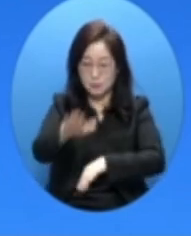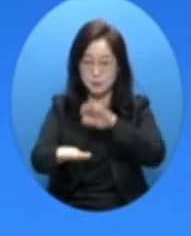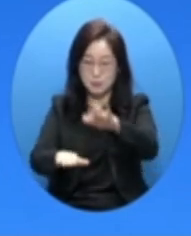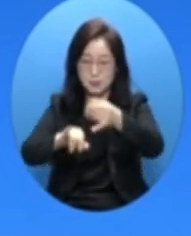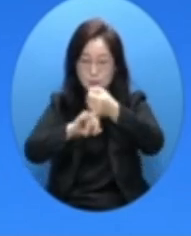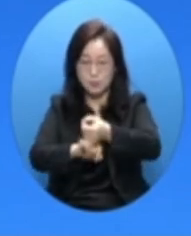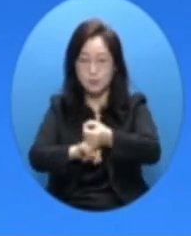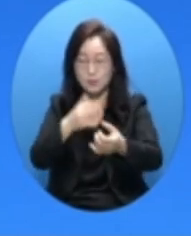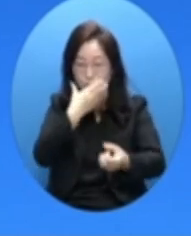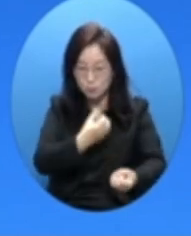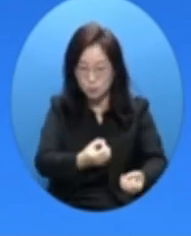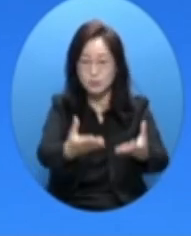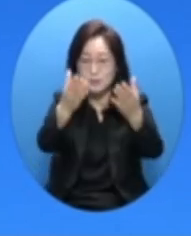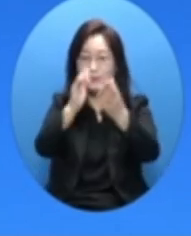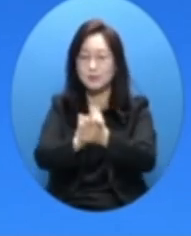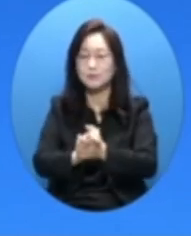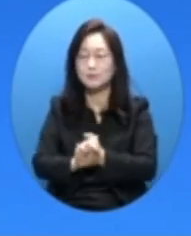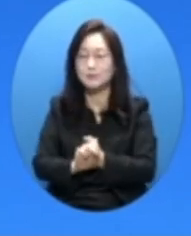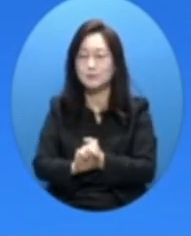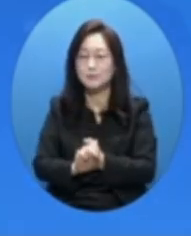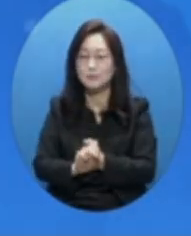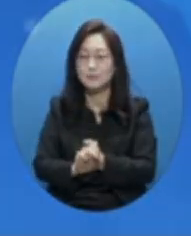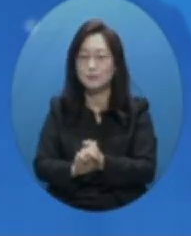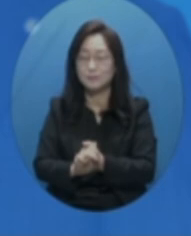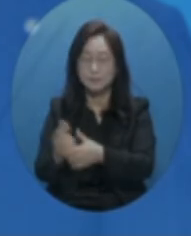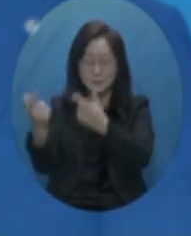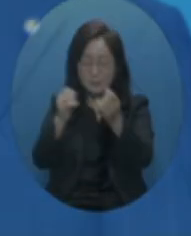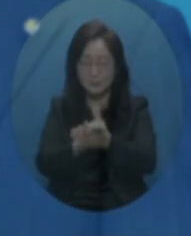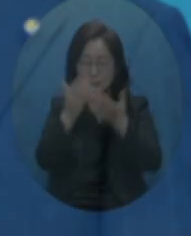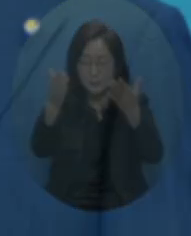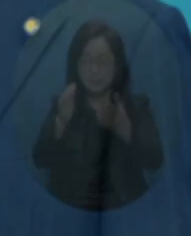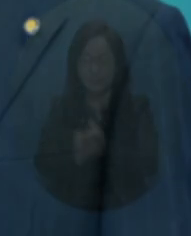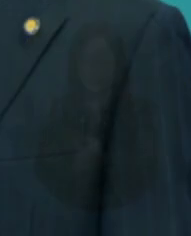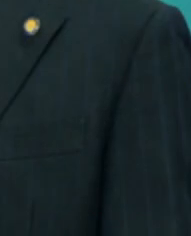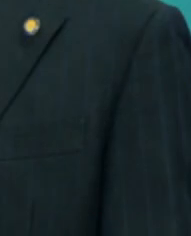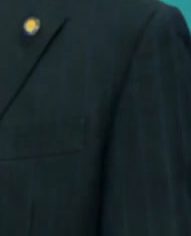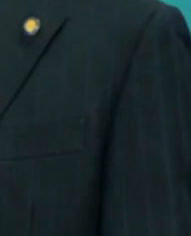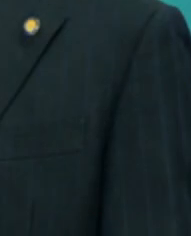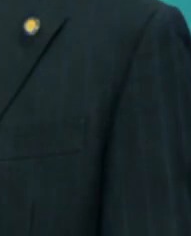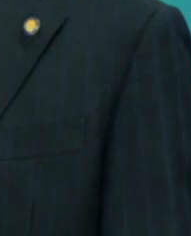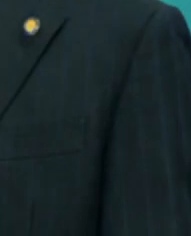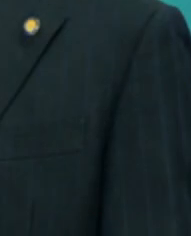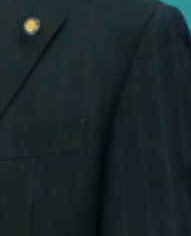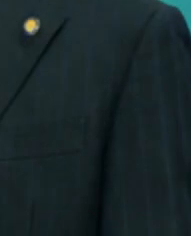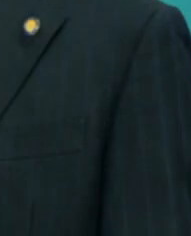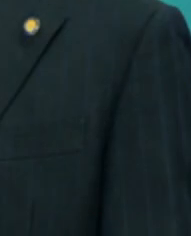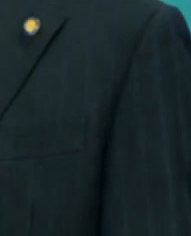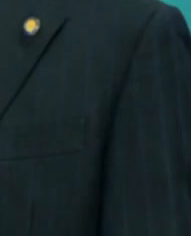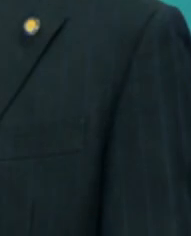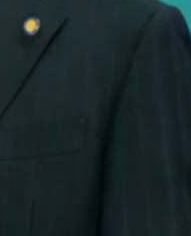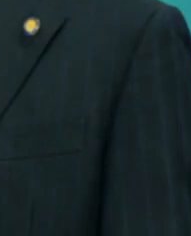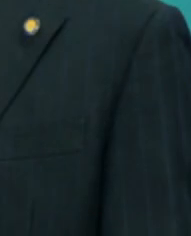모두가 되기를 주님의 이름으로 축원합니다 기도하겠습니다 사랑과 은혜와